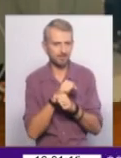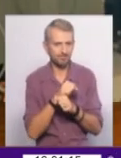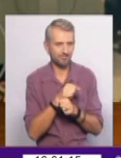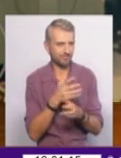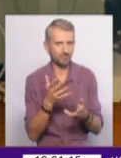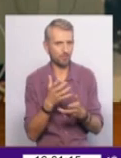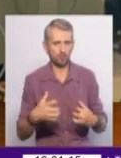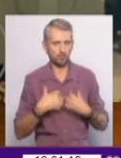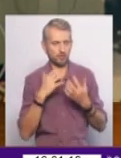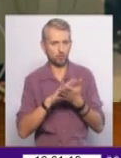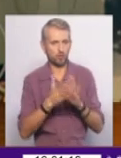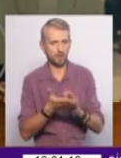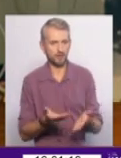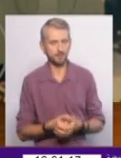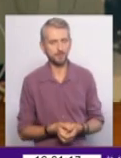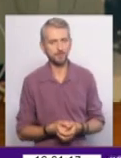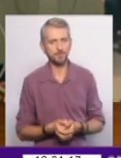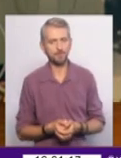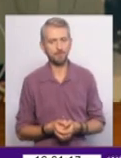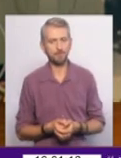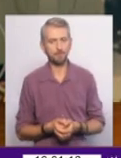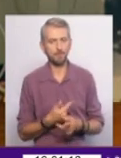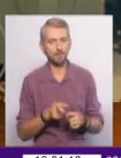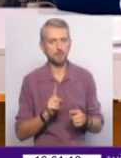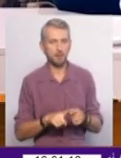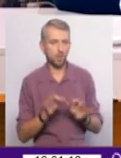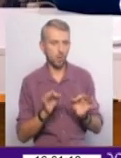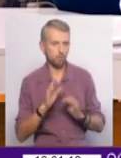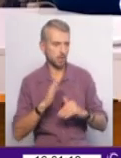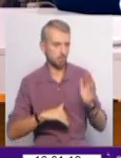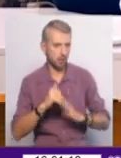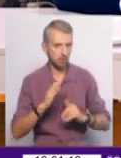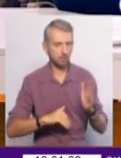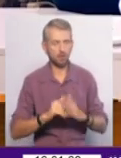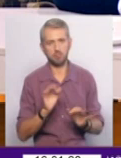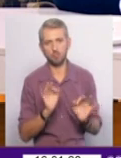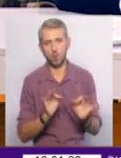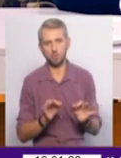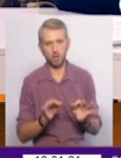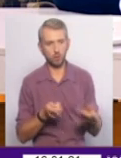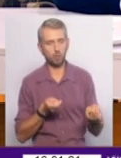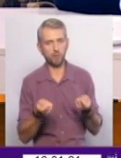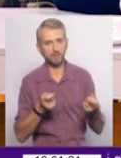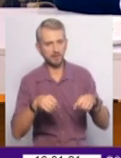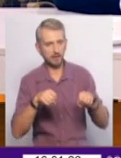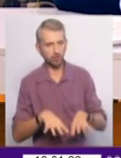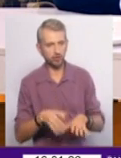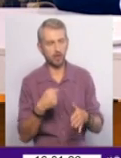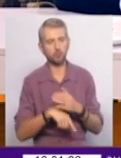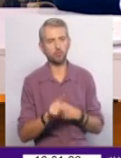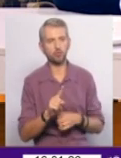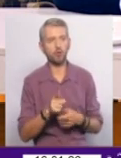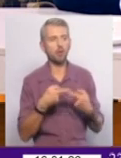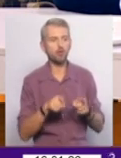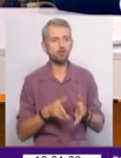ситуація. Кричуща ситуація. Це нормальна практика, це нормальне управлінське рішення, тому що